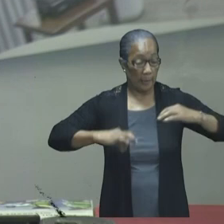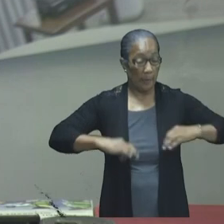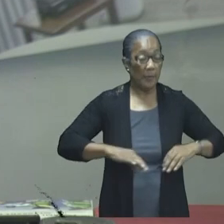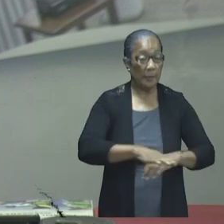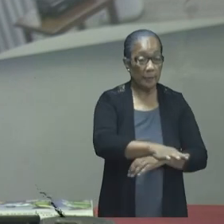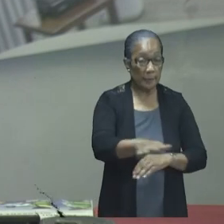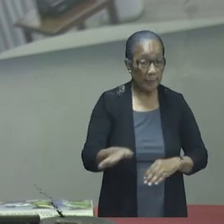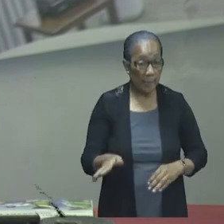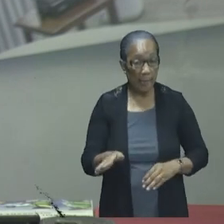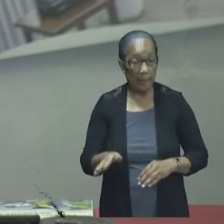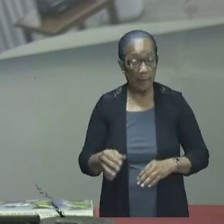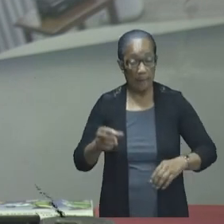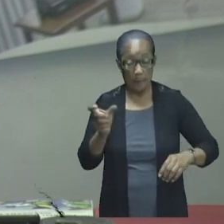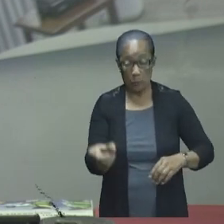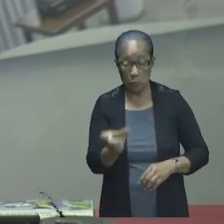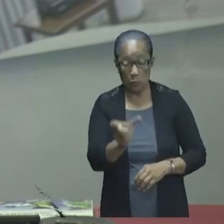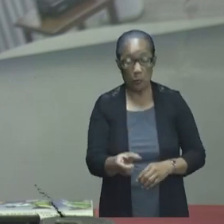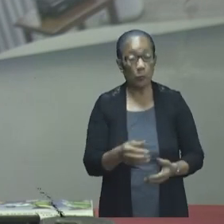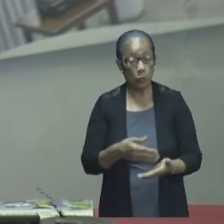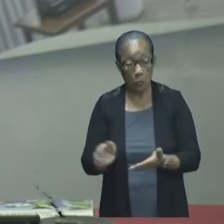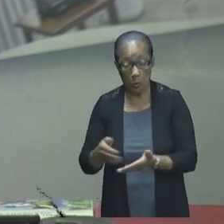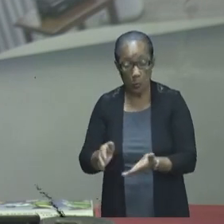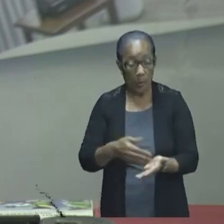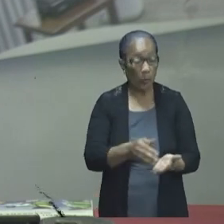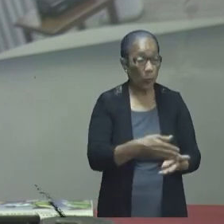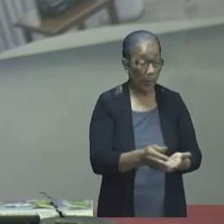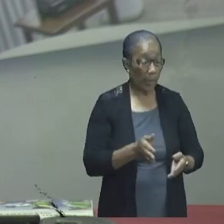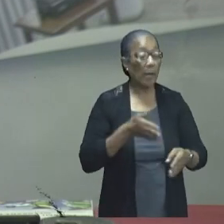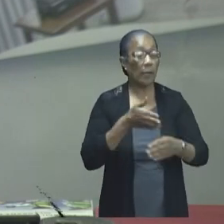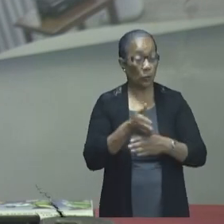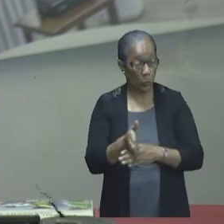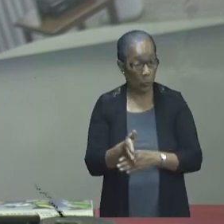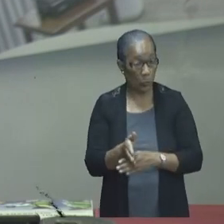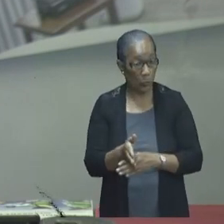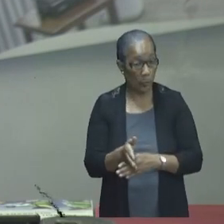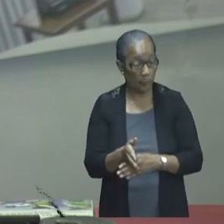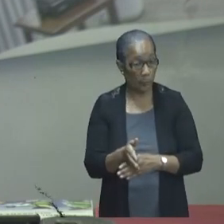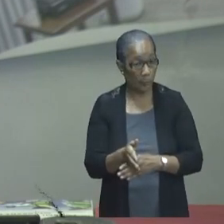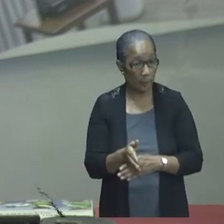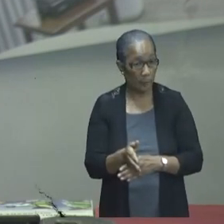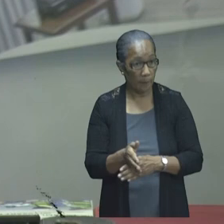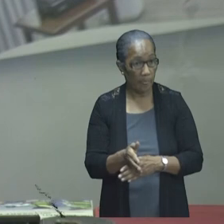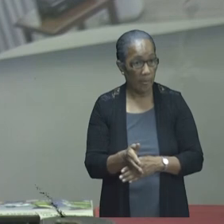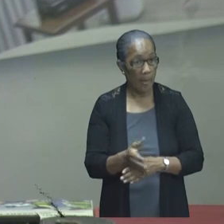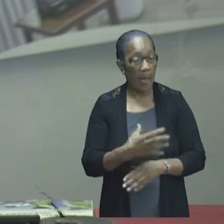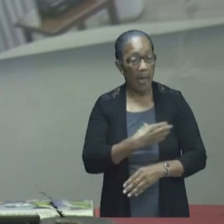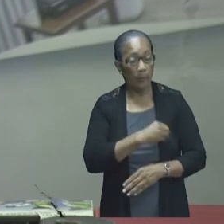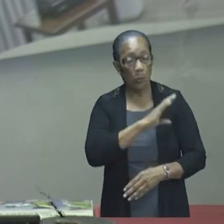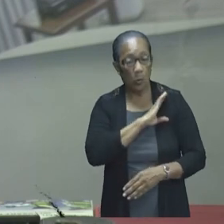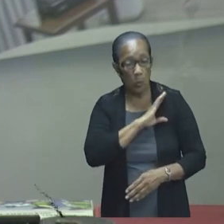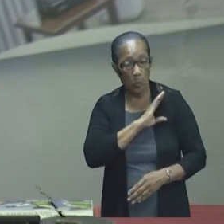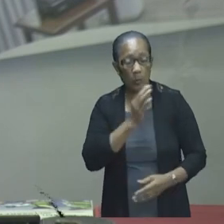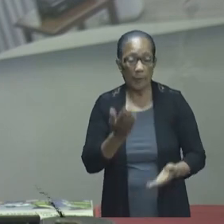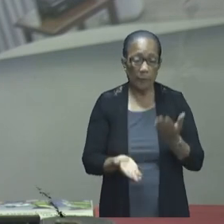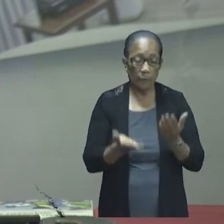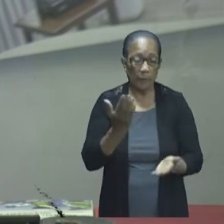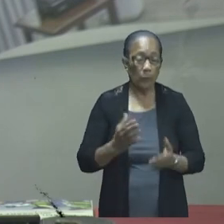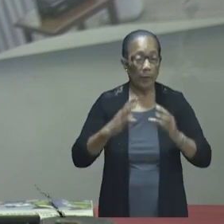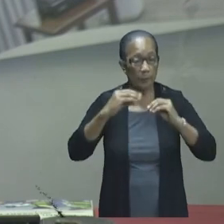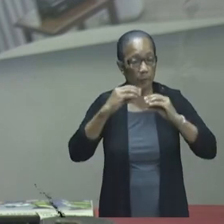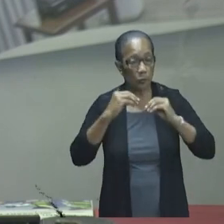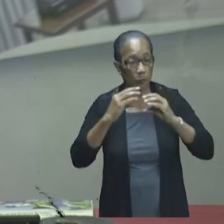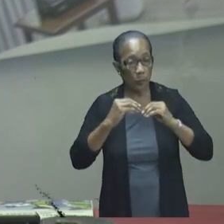en opvoeren ook de evaluatiegesprekken binnen de regering stop wat ik als president